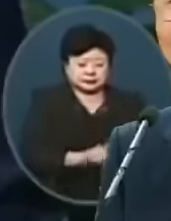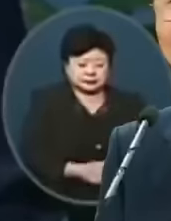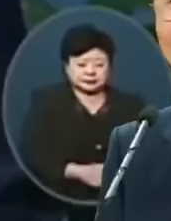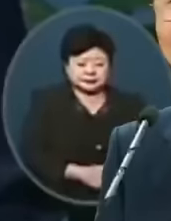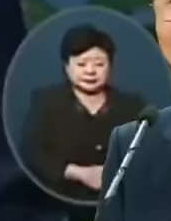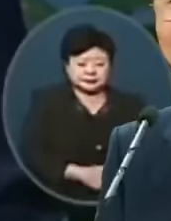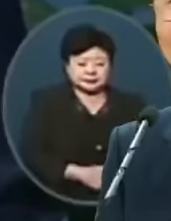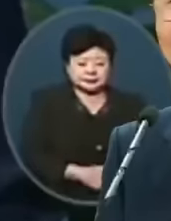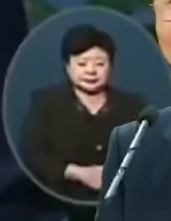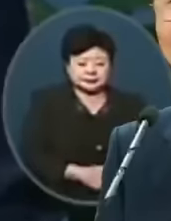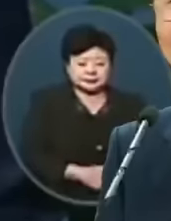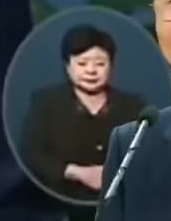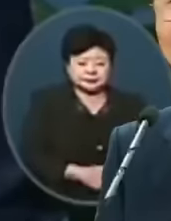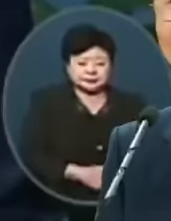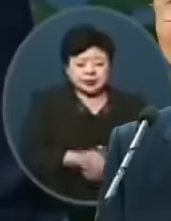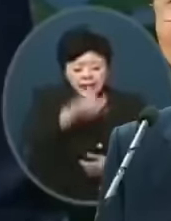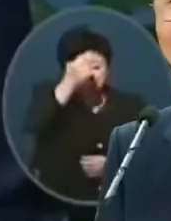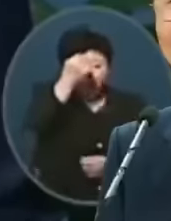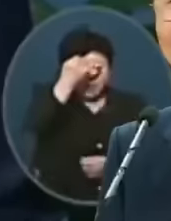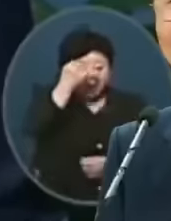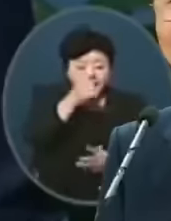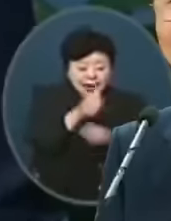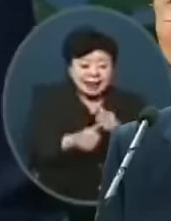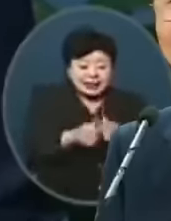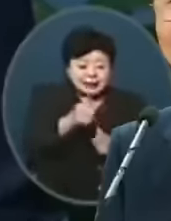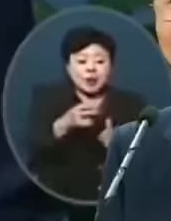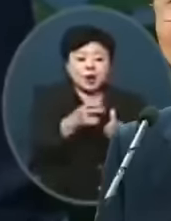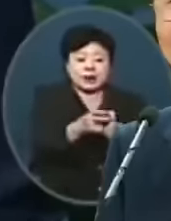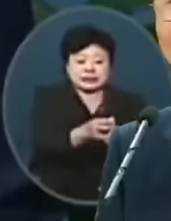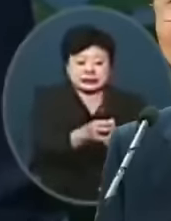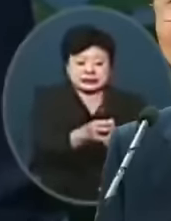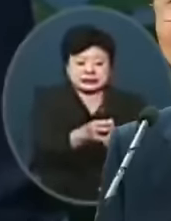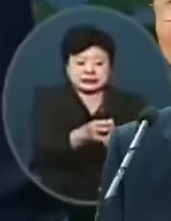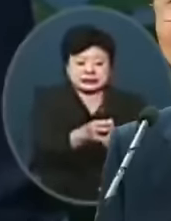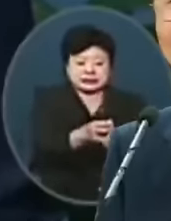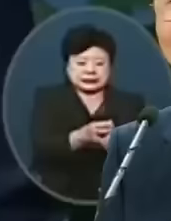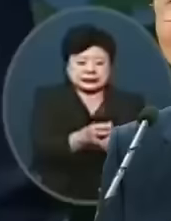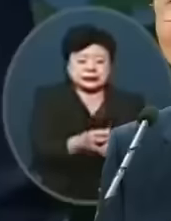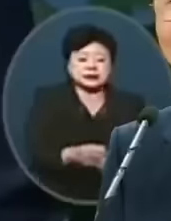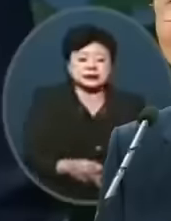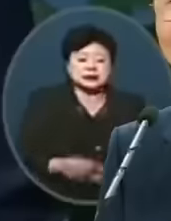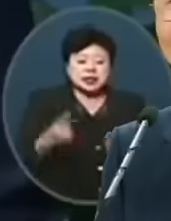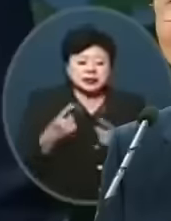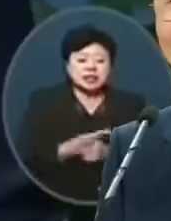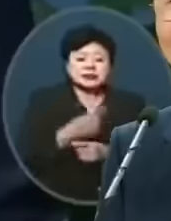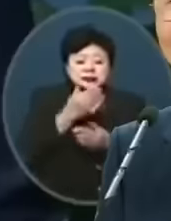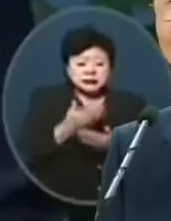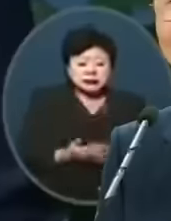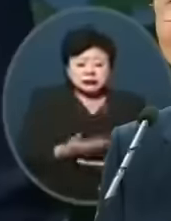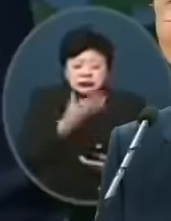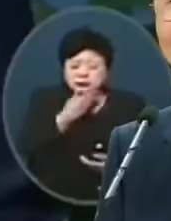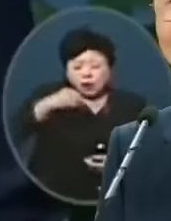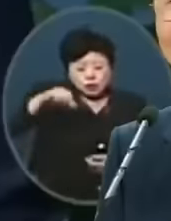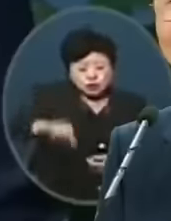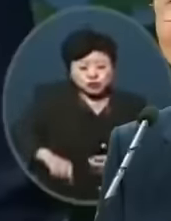송량해버렸습니다. 아담과 하와가 하나님을 배반하고 대가로 얻은